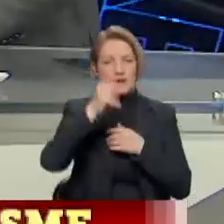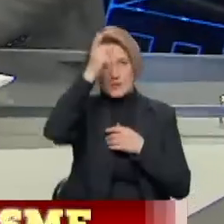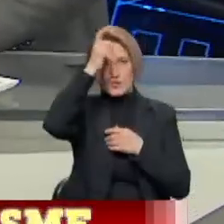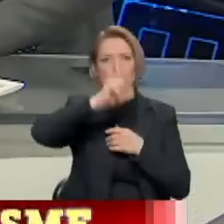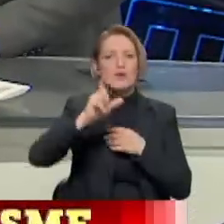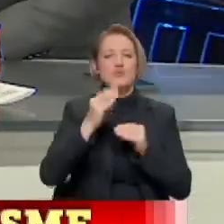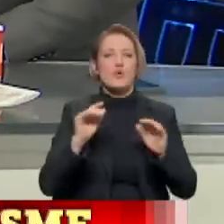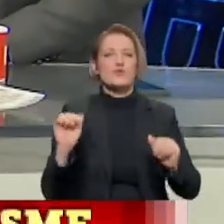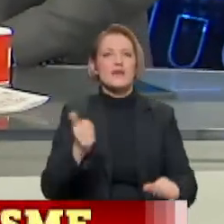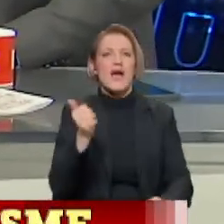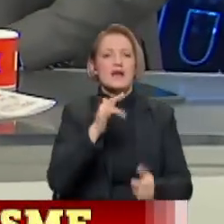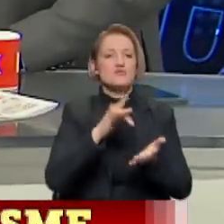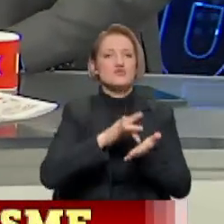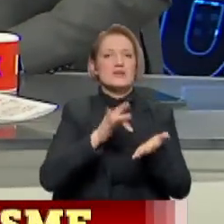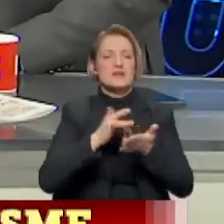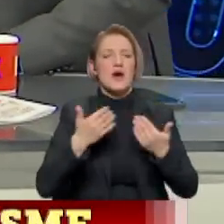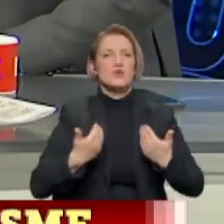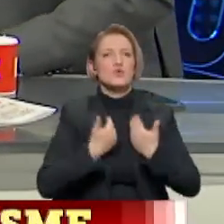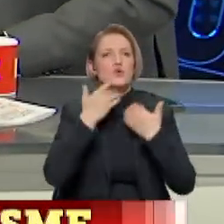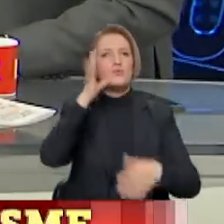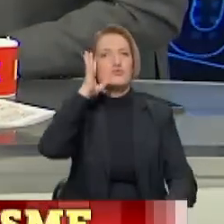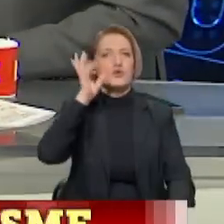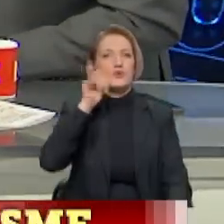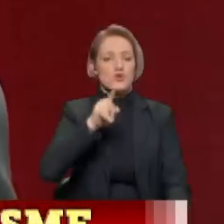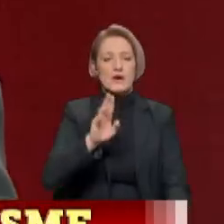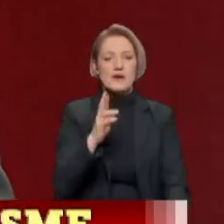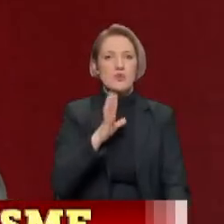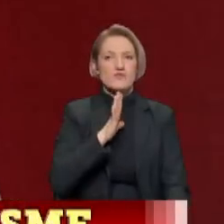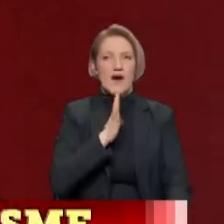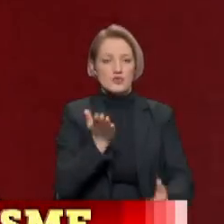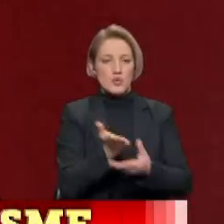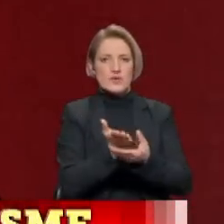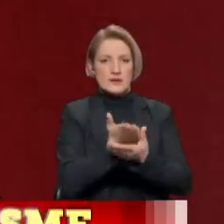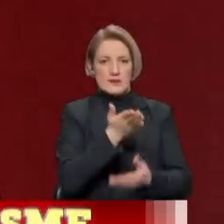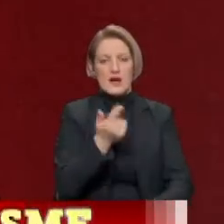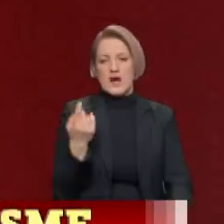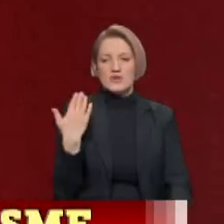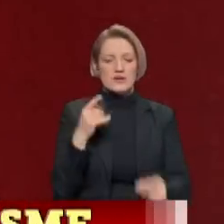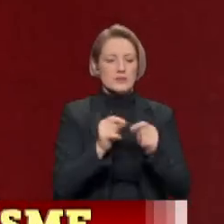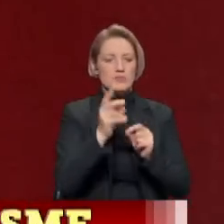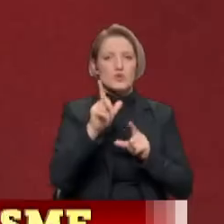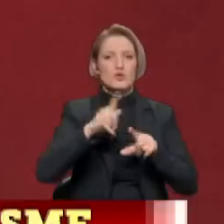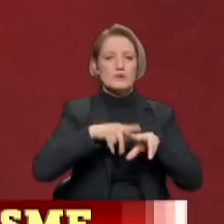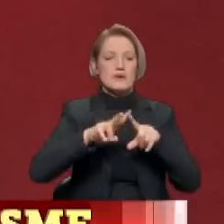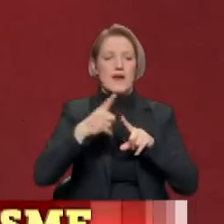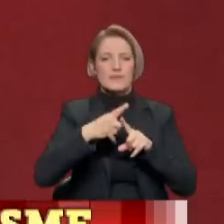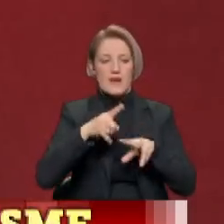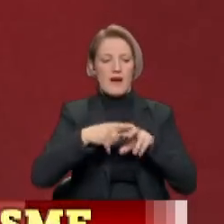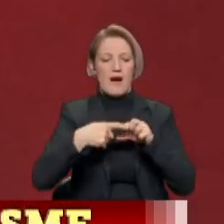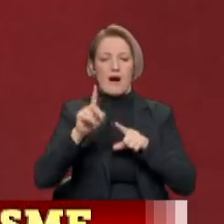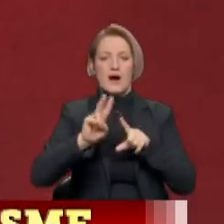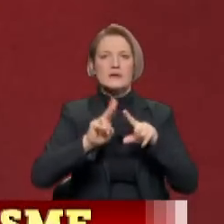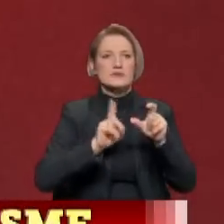Türkiye'nin çok değerli ceza hukuku profesörünün raporu var dosyada. Az önce Sayın Bülent Arınç'ın da atıfta